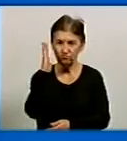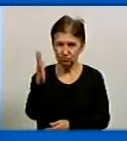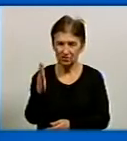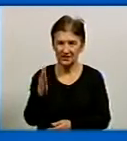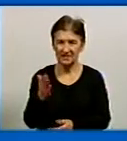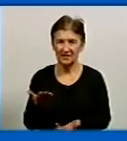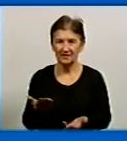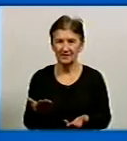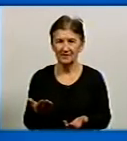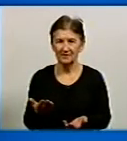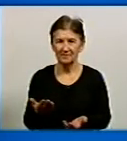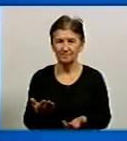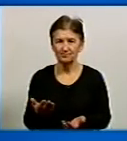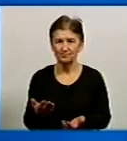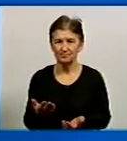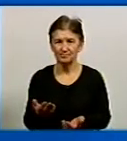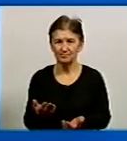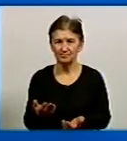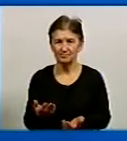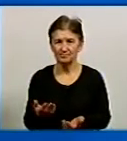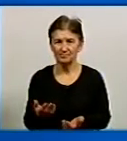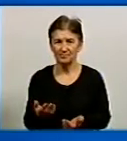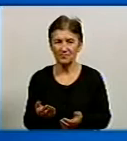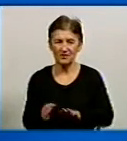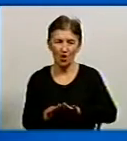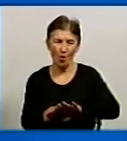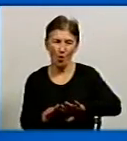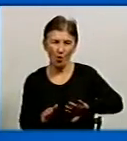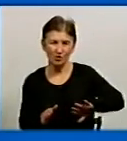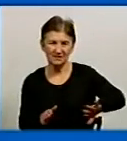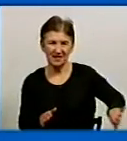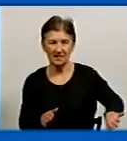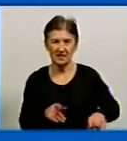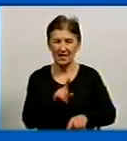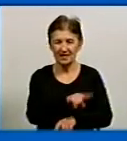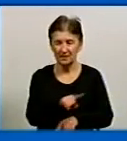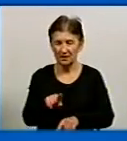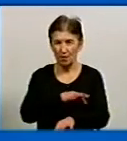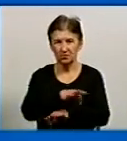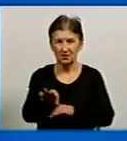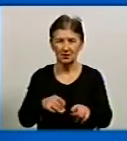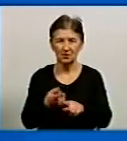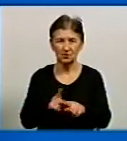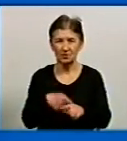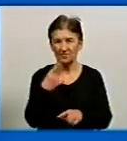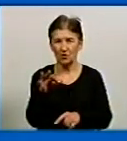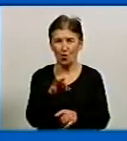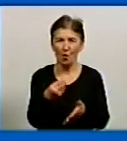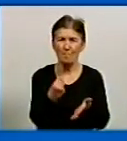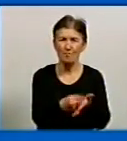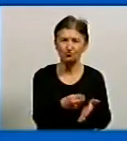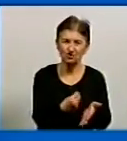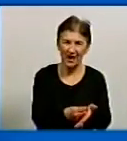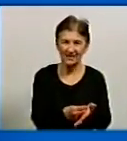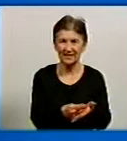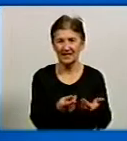ну, не скажу, що відсувати в бік, а дещо осторонь мати на увазі проекти, які стосуються комунальних закладів, бюджетних закладів і так